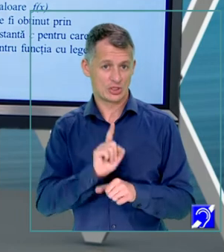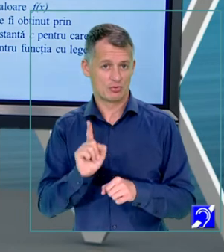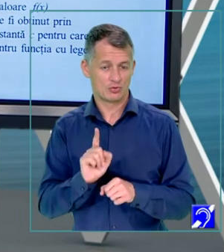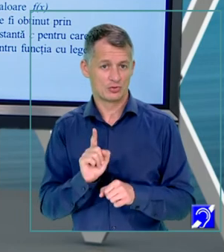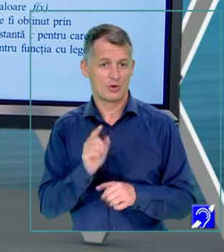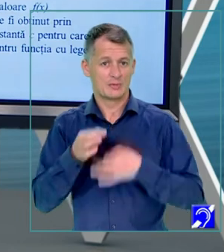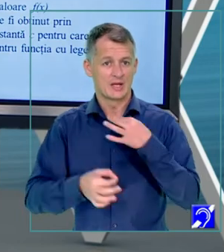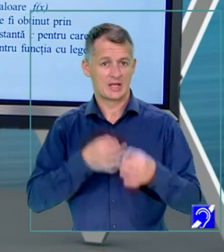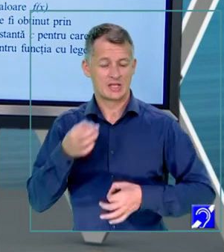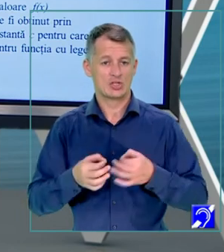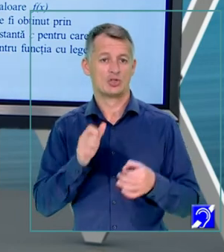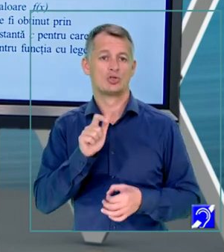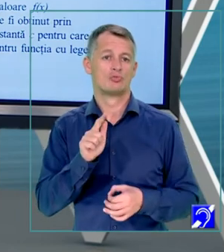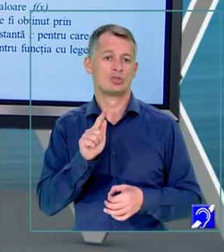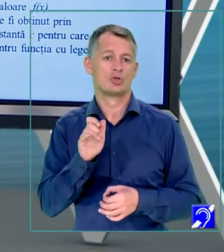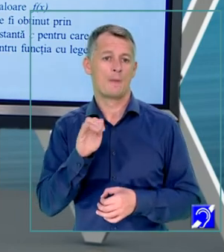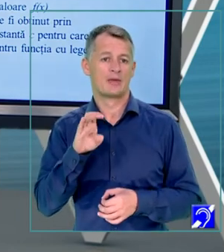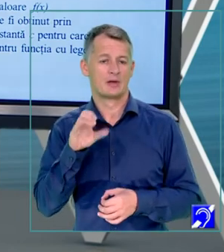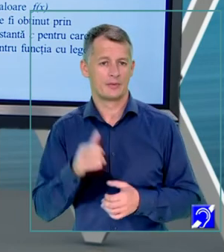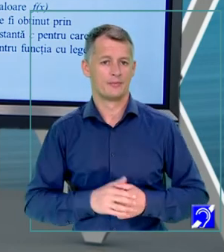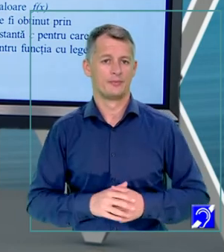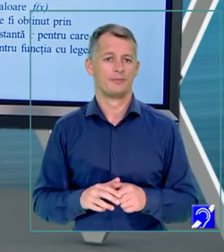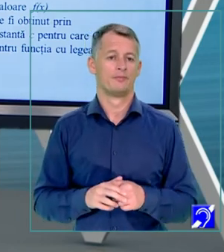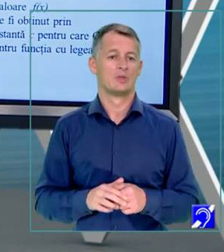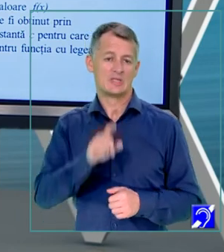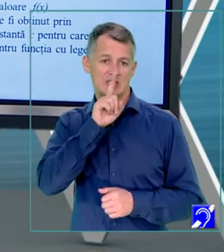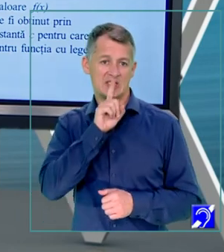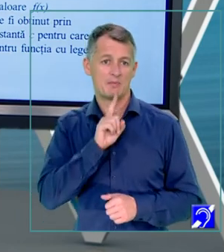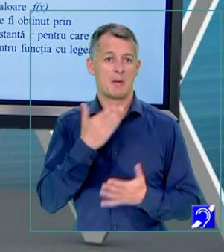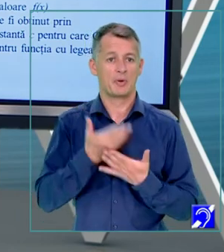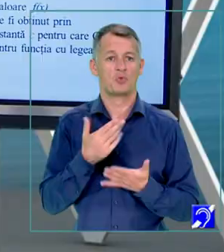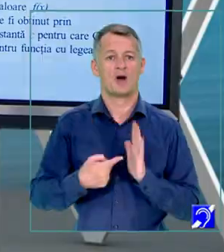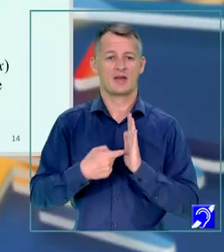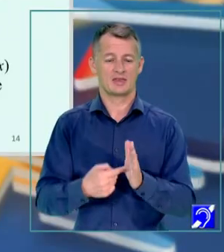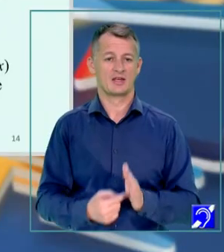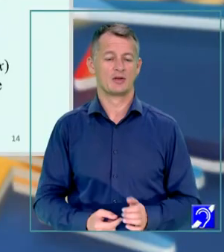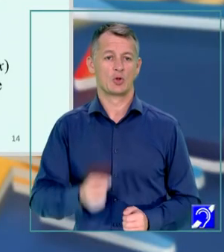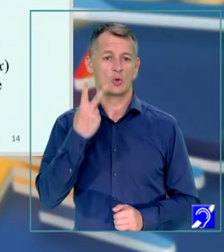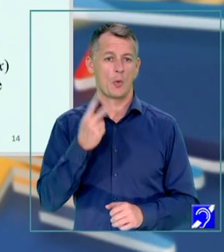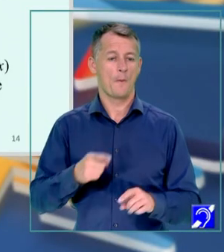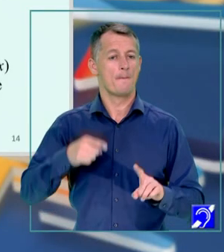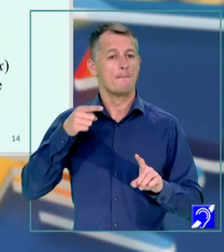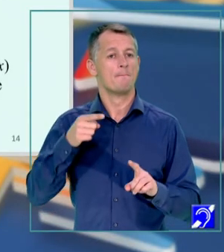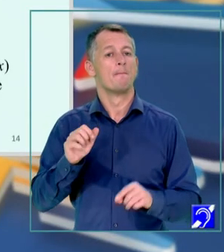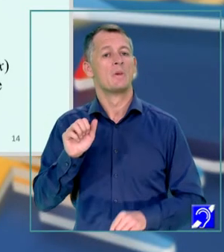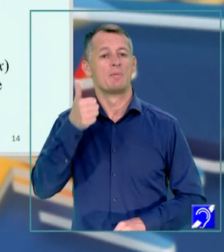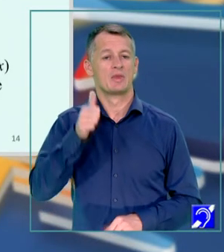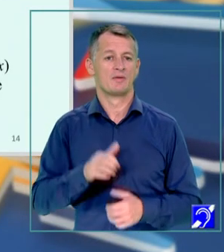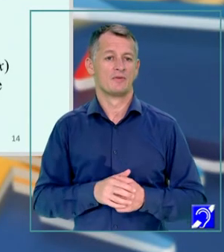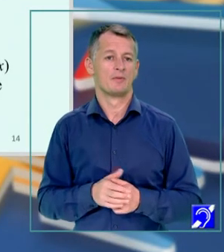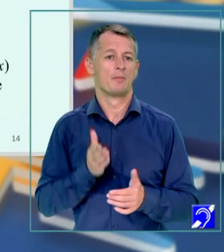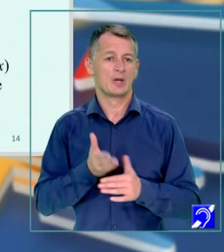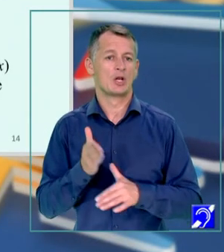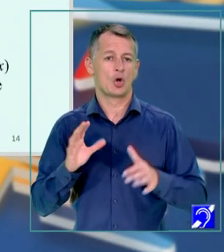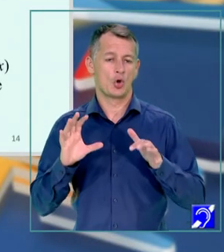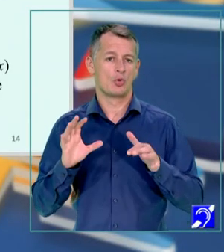geometrică sau explicație geometrică cum am scris simplă pentru a arăta că două prin tema aceeași funcție trebui să difere pentru a constata